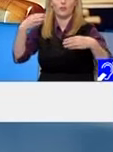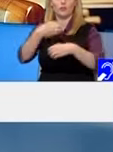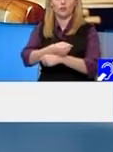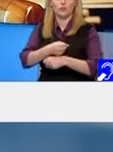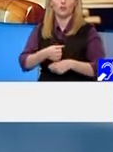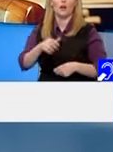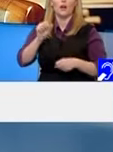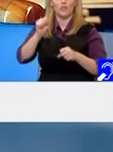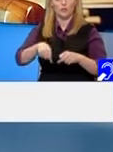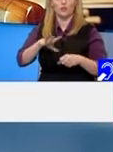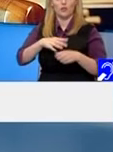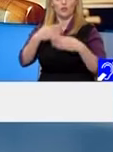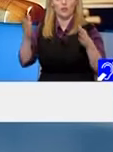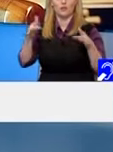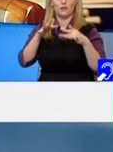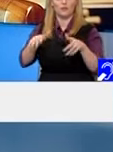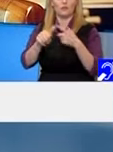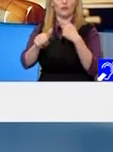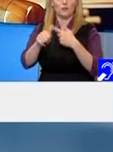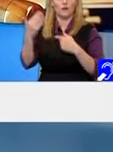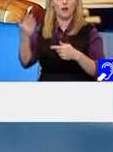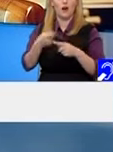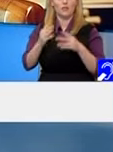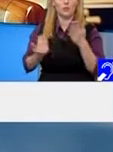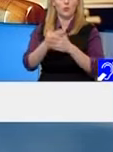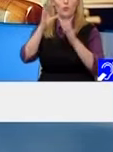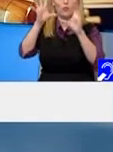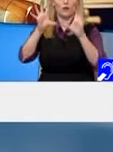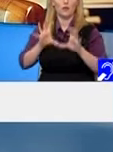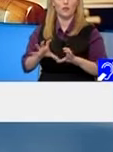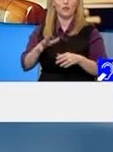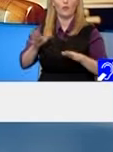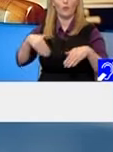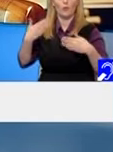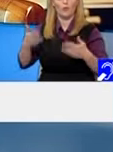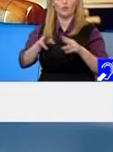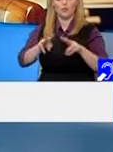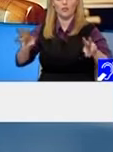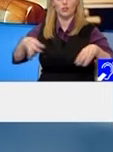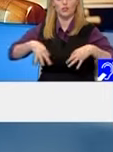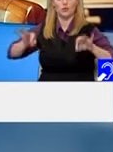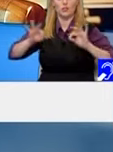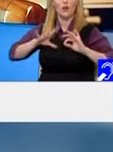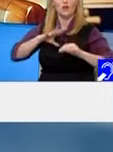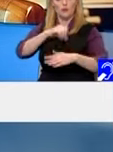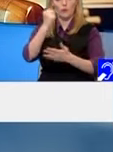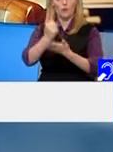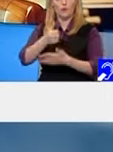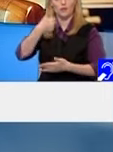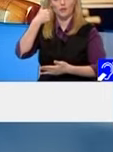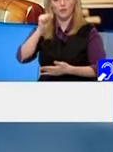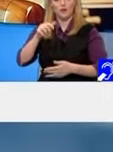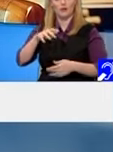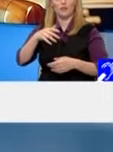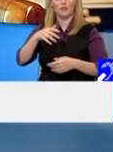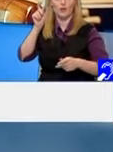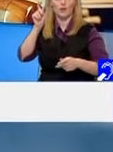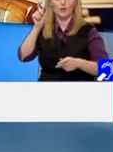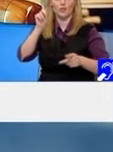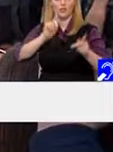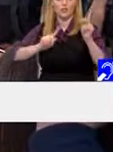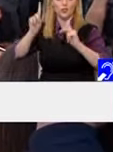poată fi cercetați penal. Modificările la legea supremă aparțin Ministerului Justiției și a fost aprobată ieri în cadrul ședinței